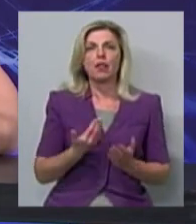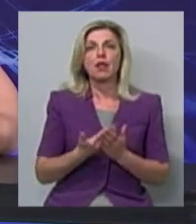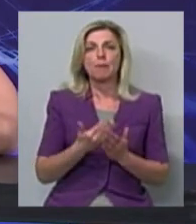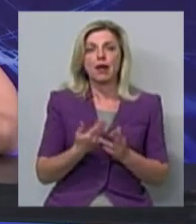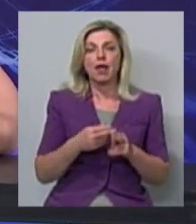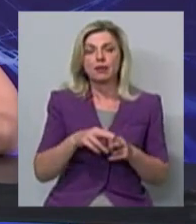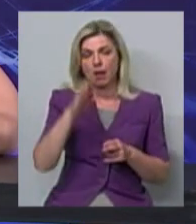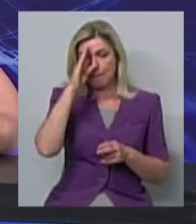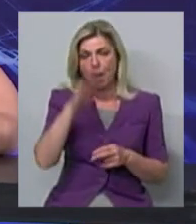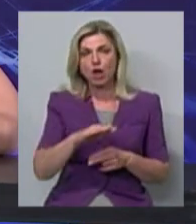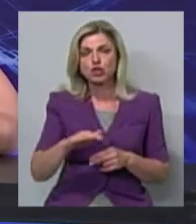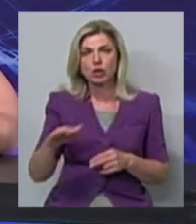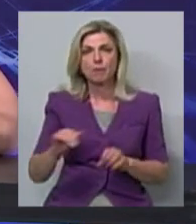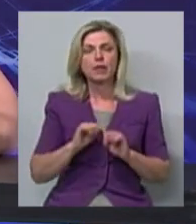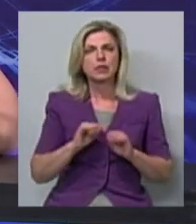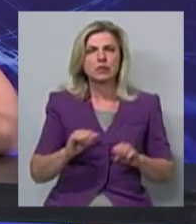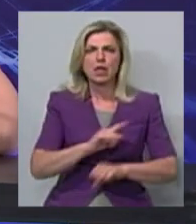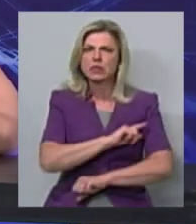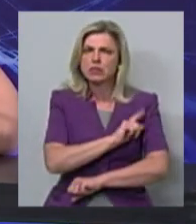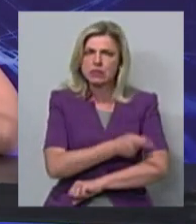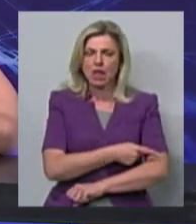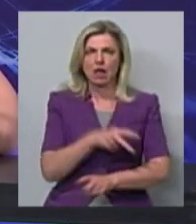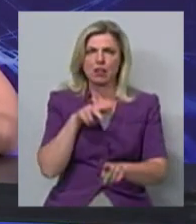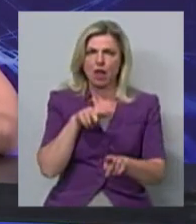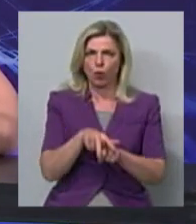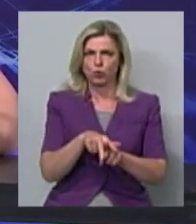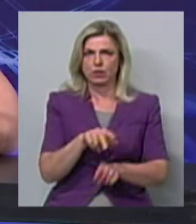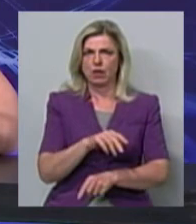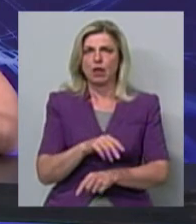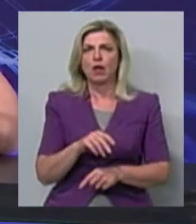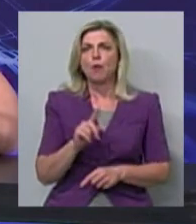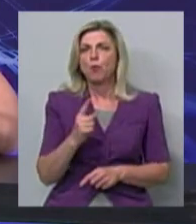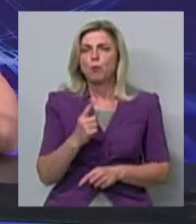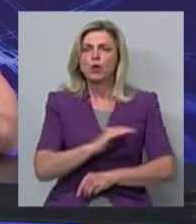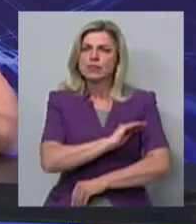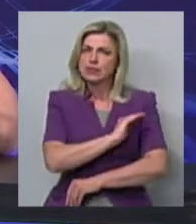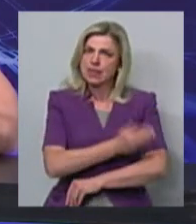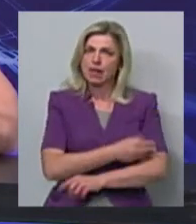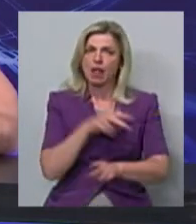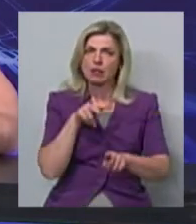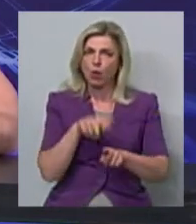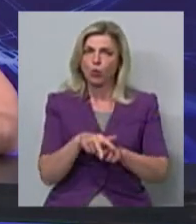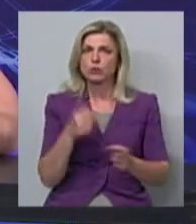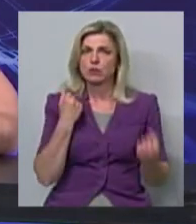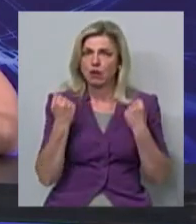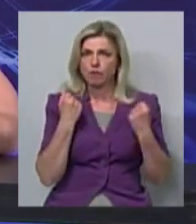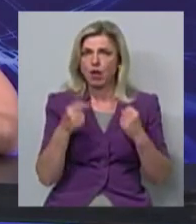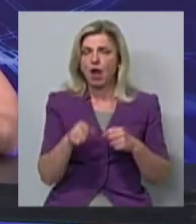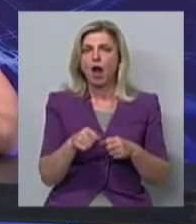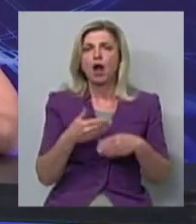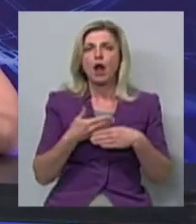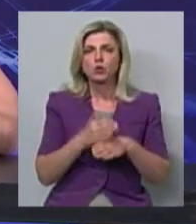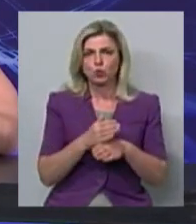мальчикам нельзя интенсивные физические нагрузки, потому что при интенсивной физической нагрузке разрушается этот белок,